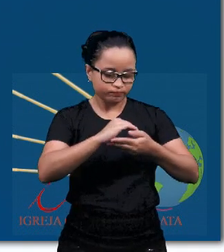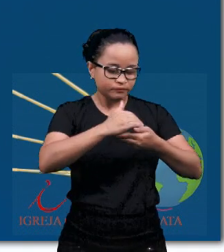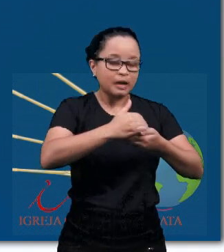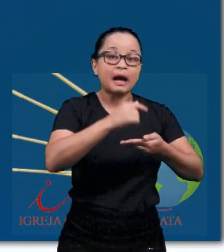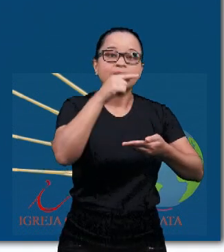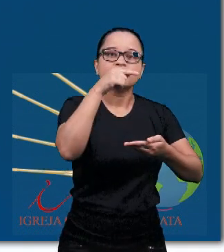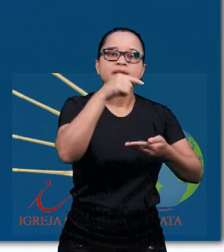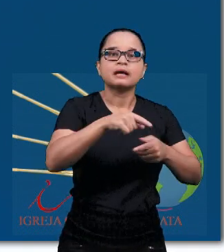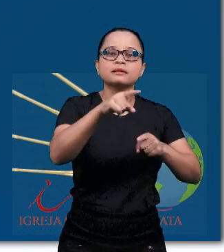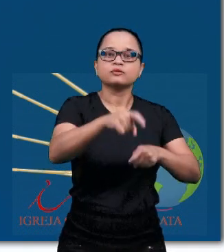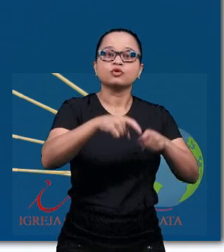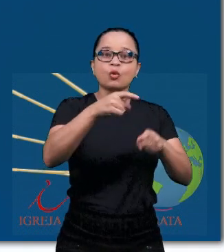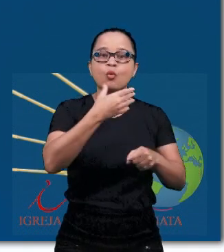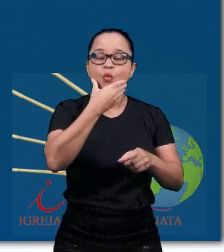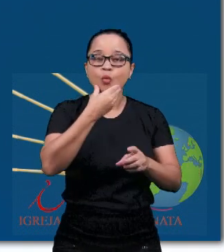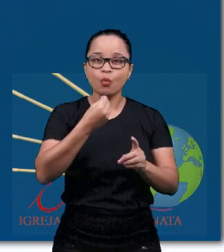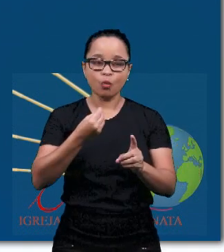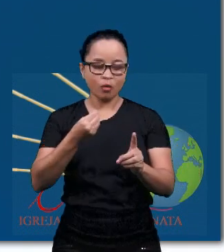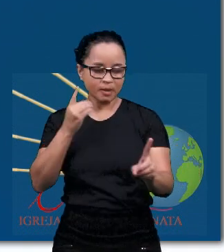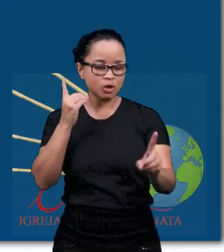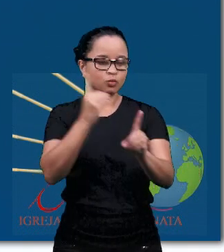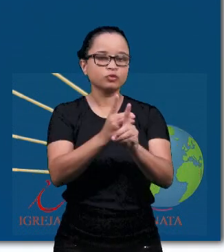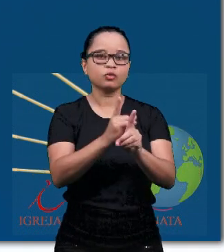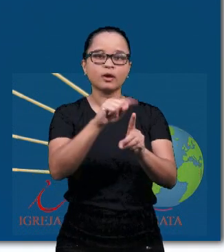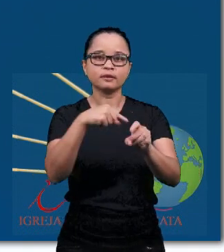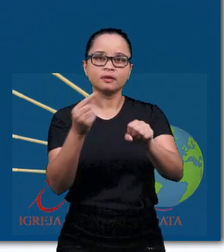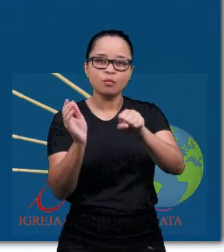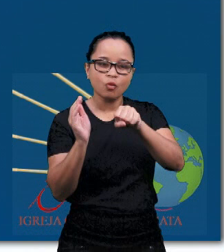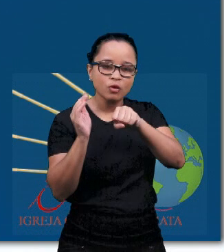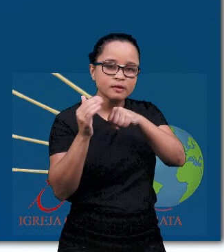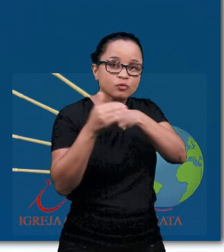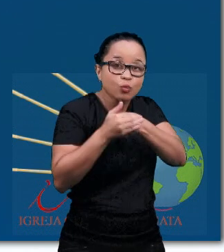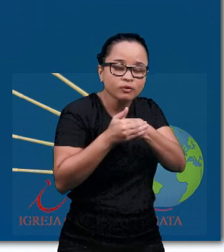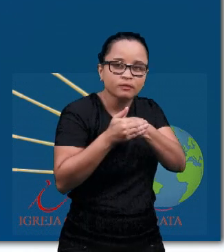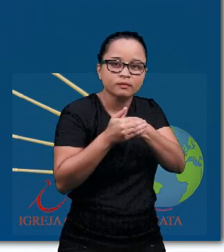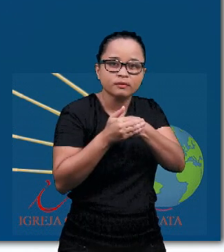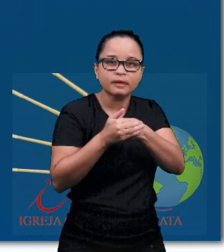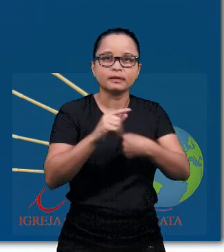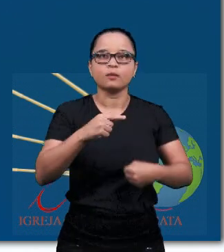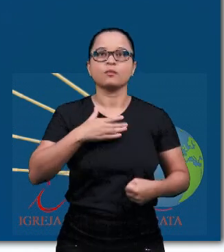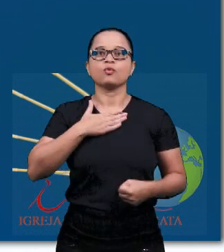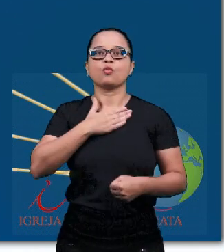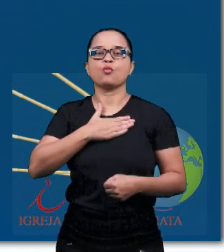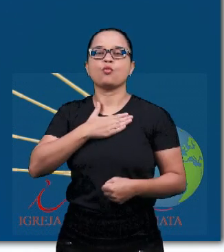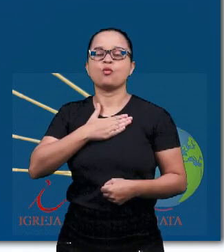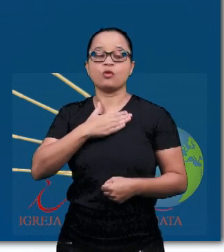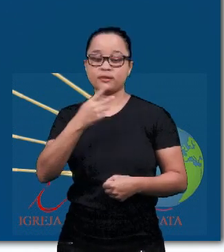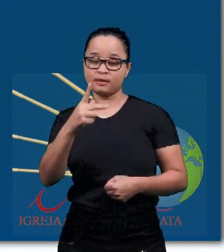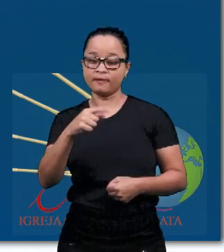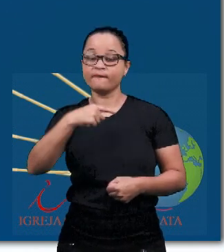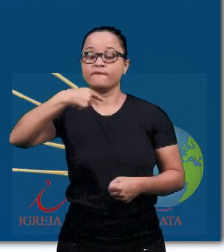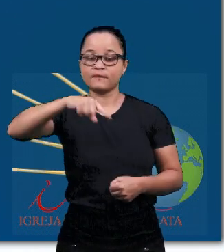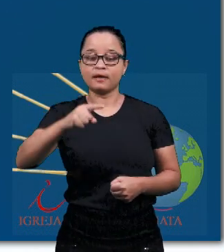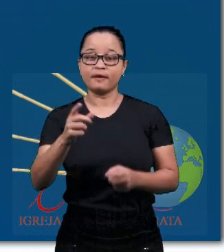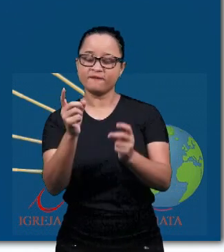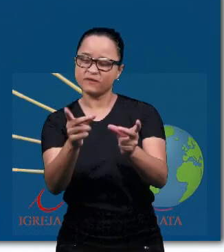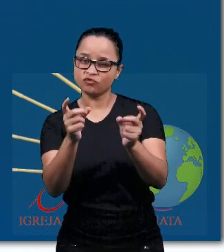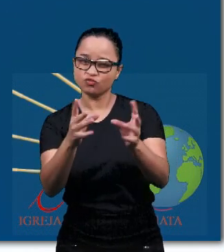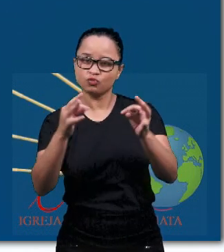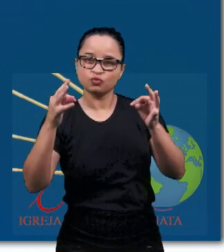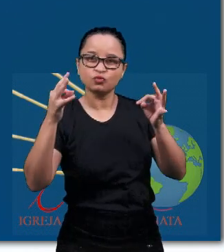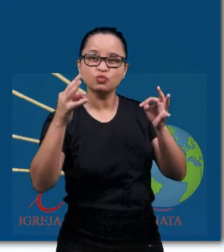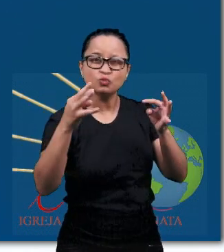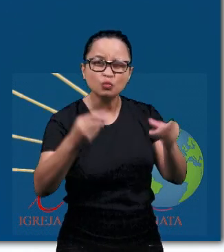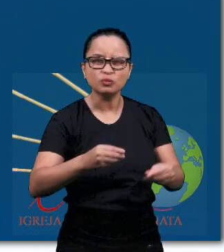человек утаил, и от радости о нем идет и продает все, что имеет, и покупает